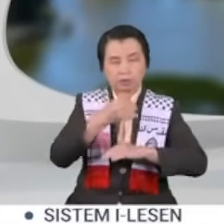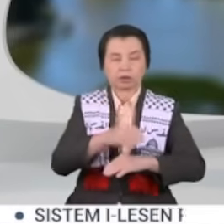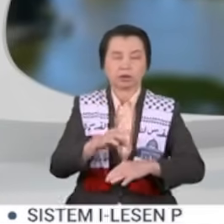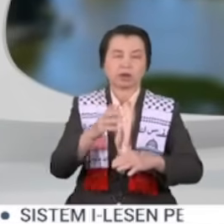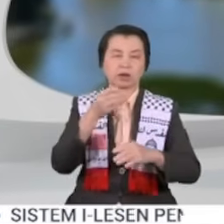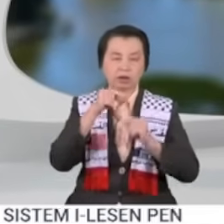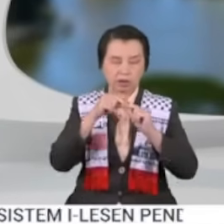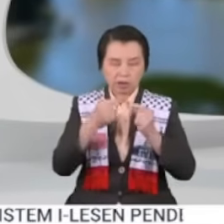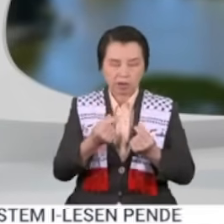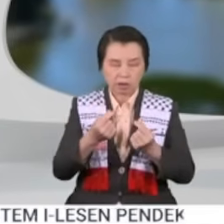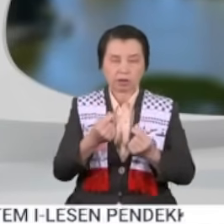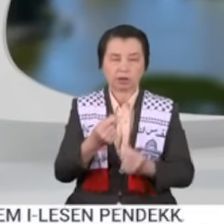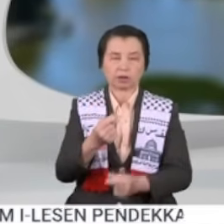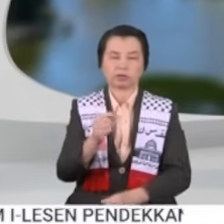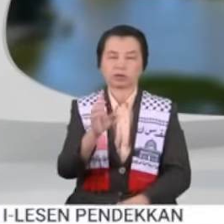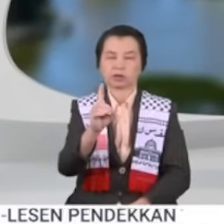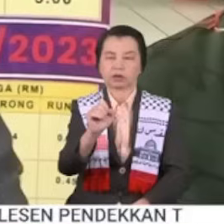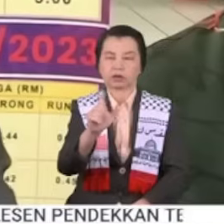Dal